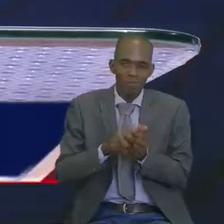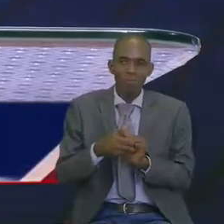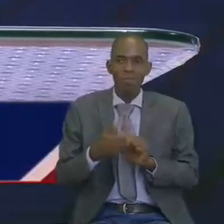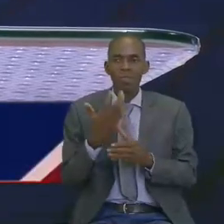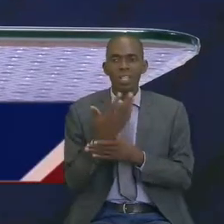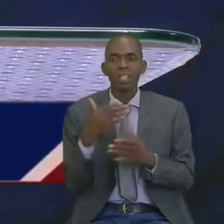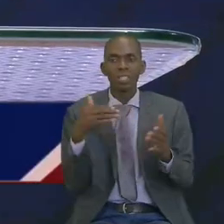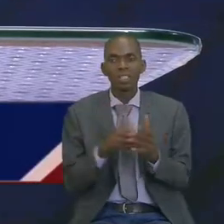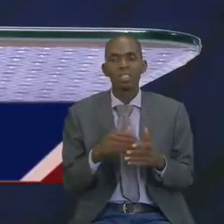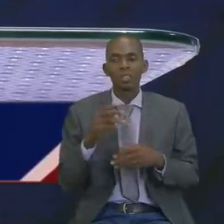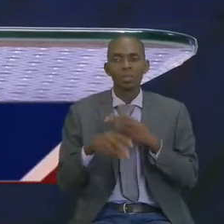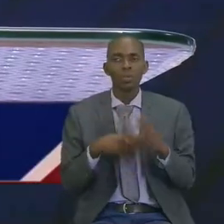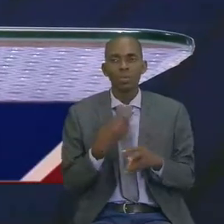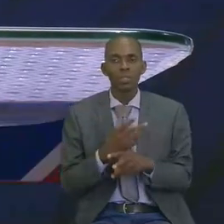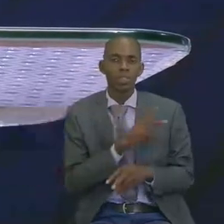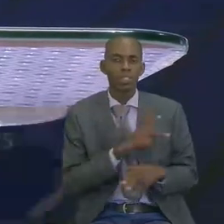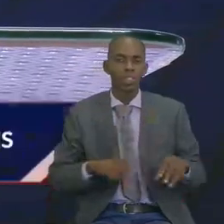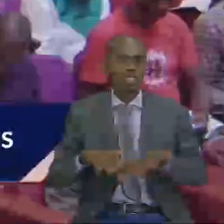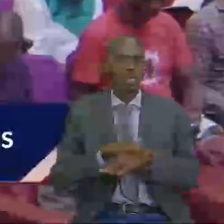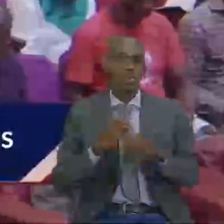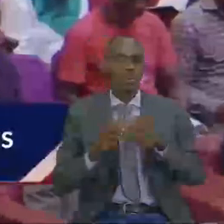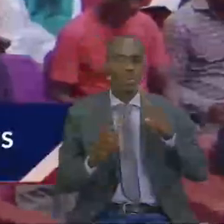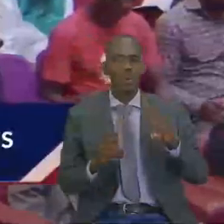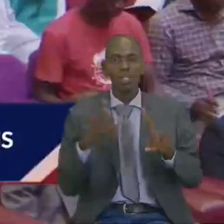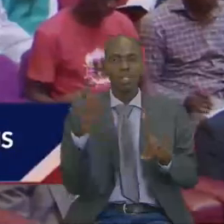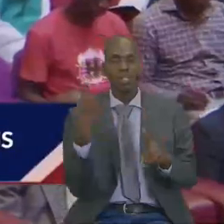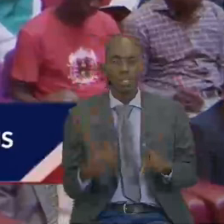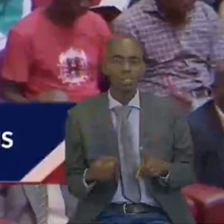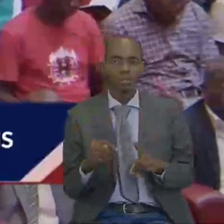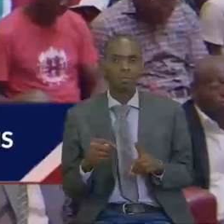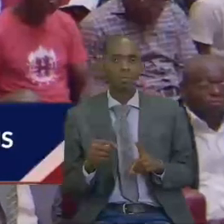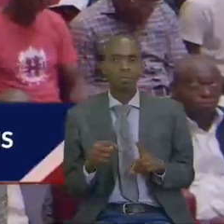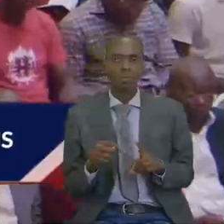écrasantes contre les royaumes des nations.